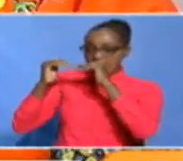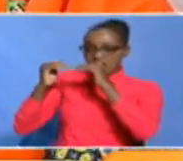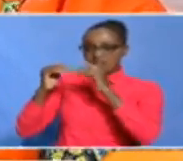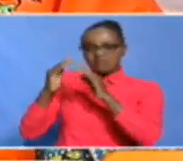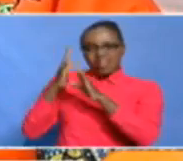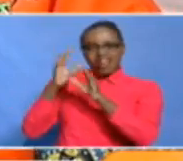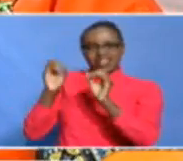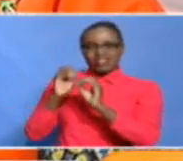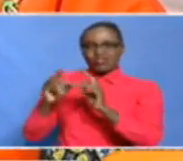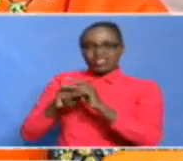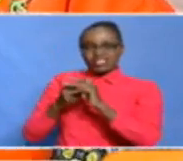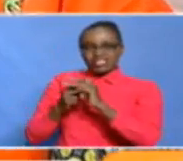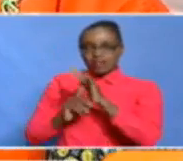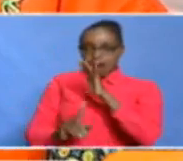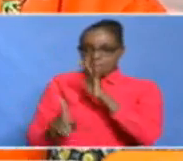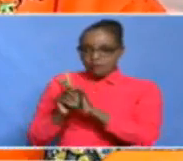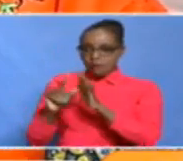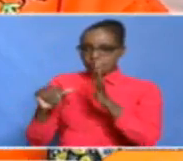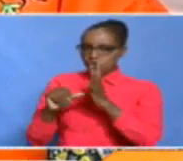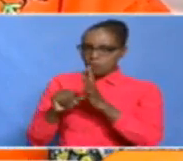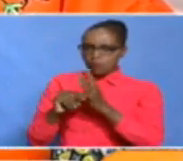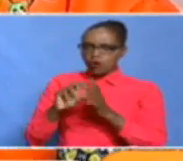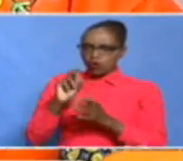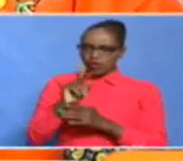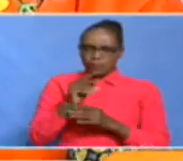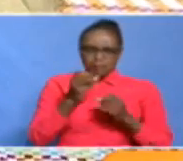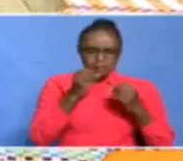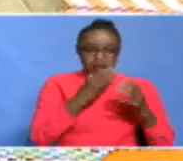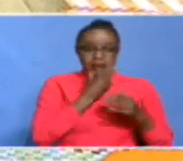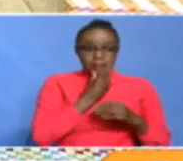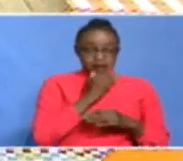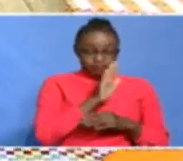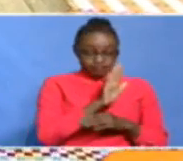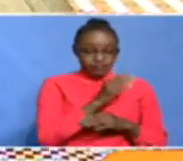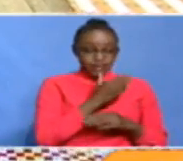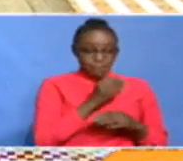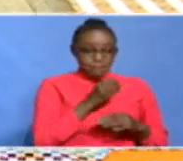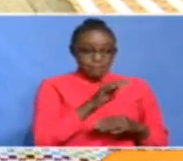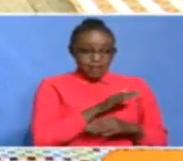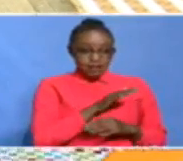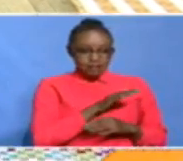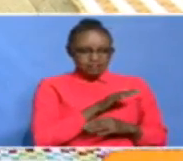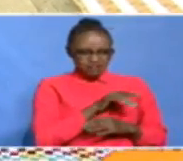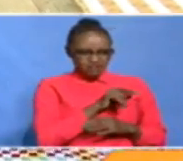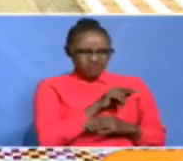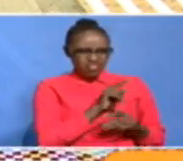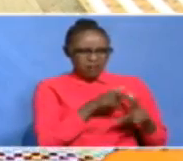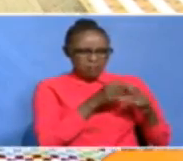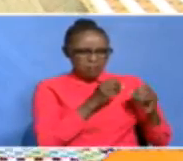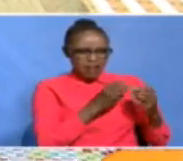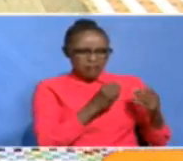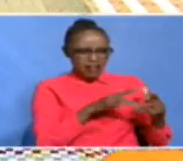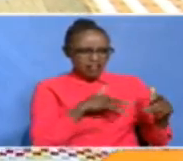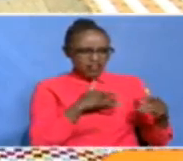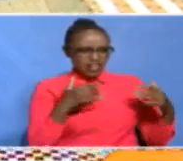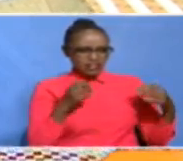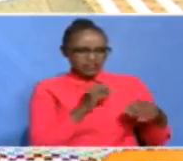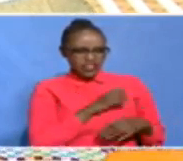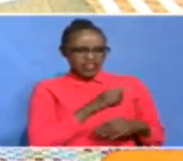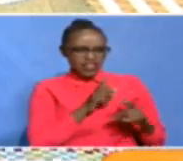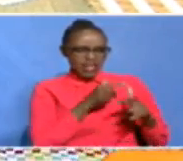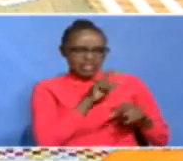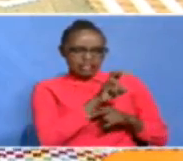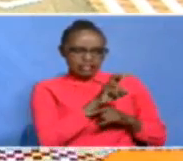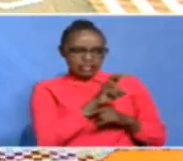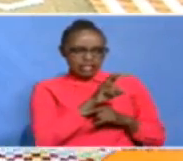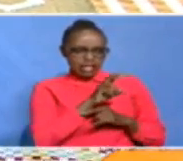tena, ndio mwanzo wa mgogoro. Umeleta hoja nzuri. Wanaume wengi, Bi Msafwari, wanakuwa na uoga, sijui kwa nini. Anakuwa anaposoma, anapoona